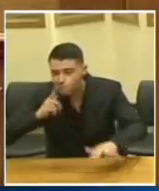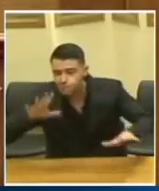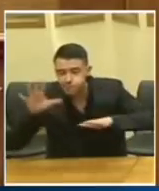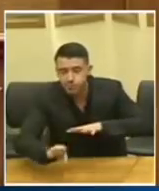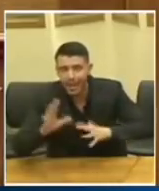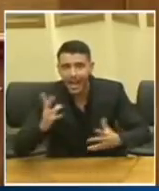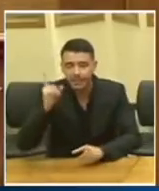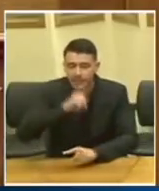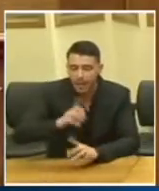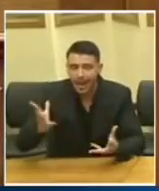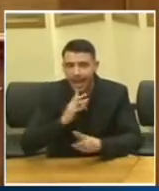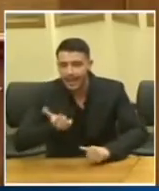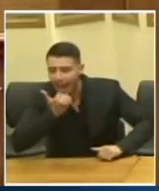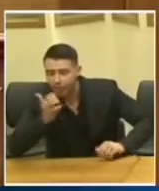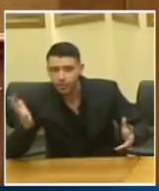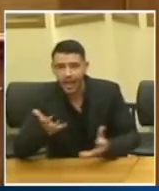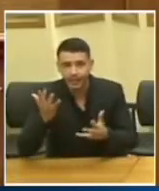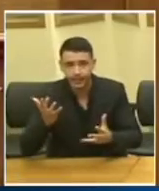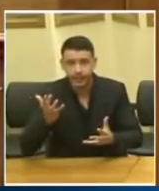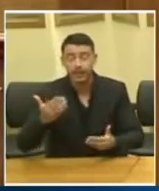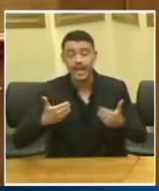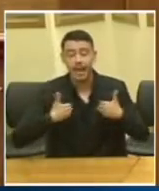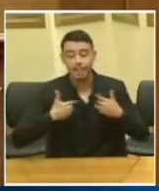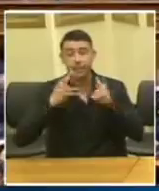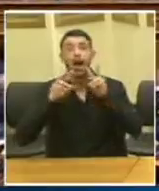ότι δήθεν αυτή η συμφωνία αναγνωρίζει μακεδονικό έθνος.